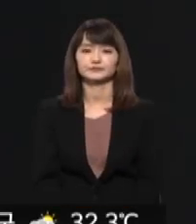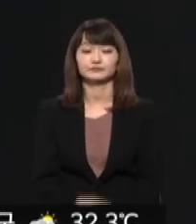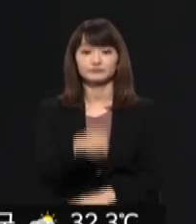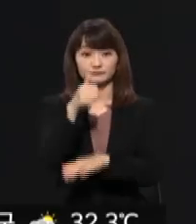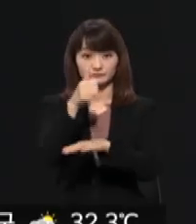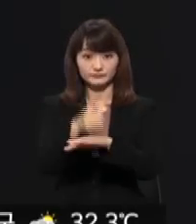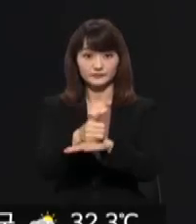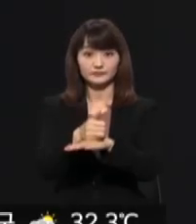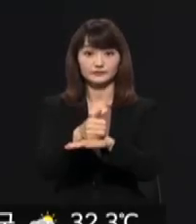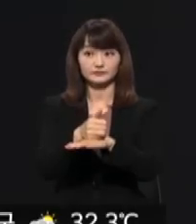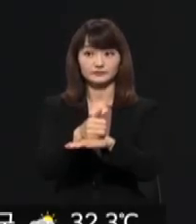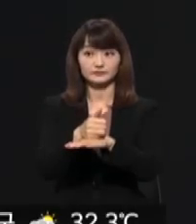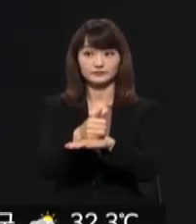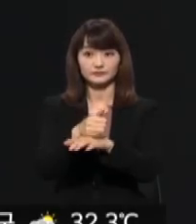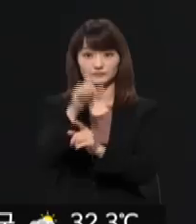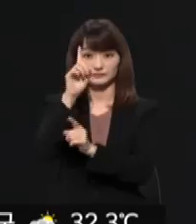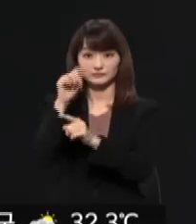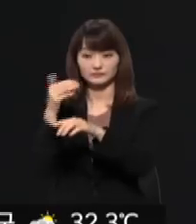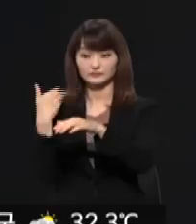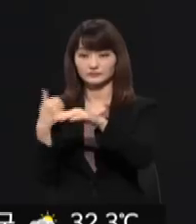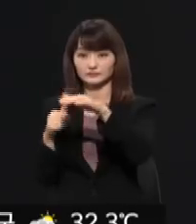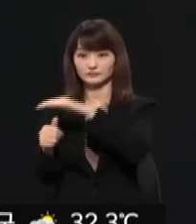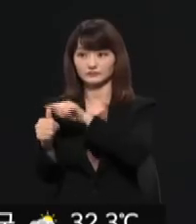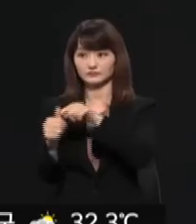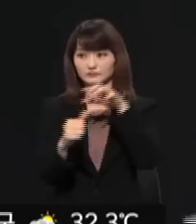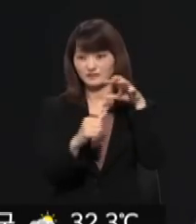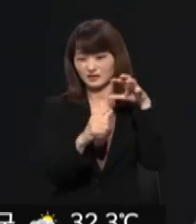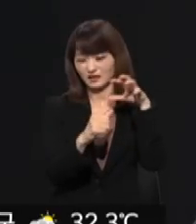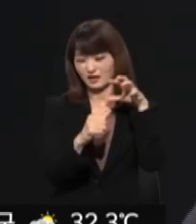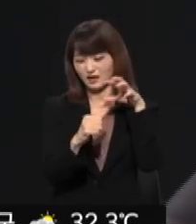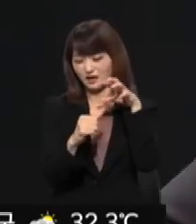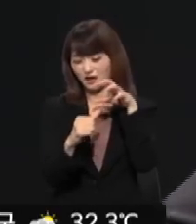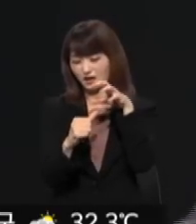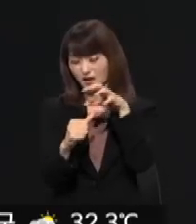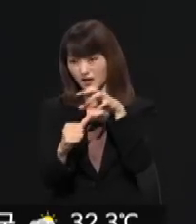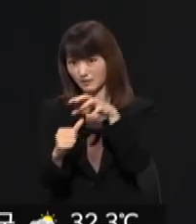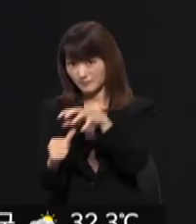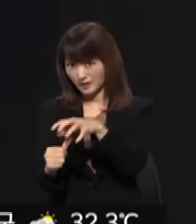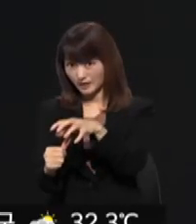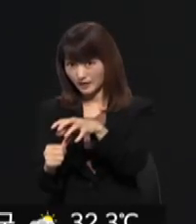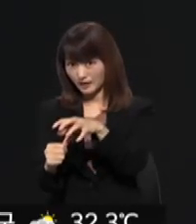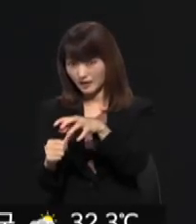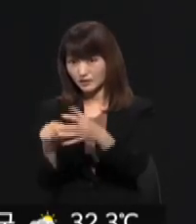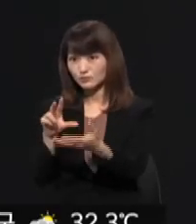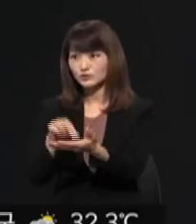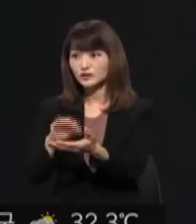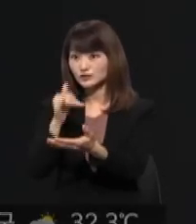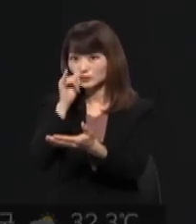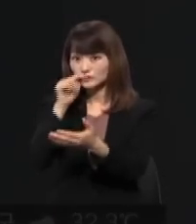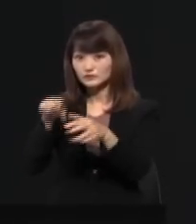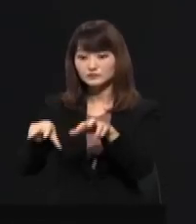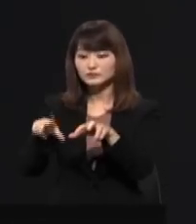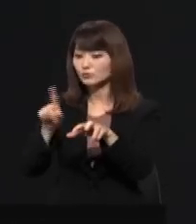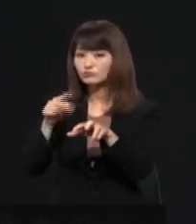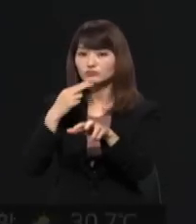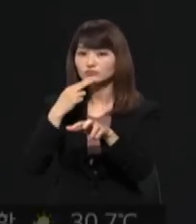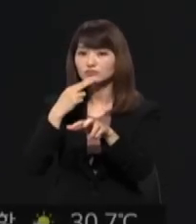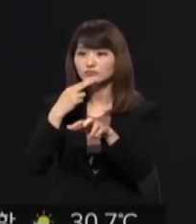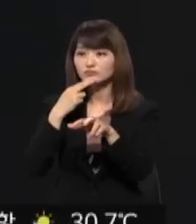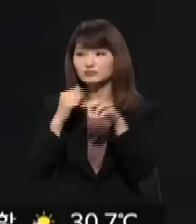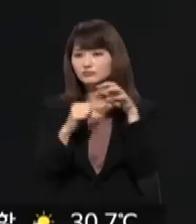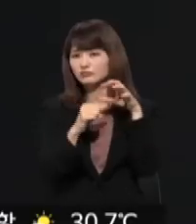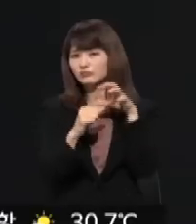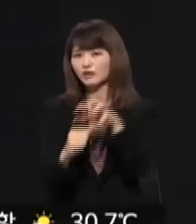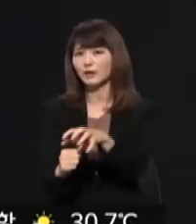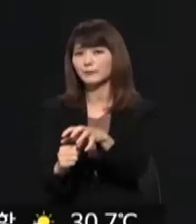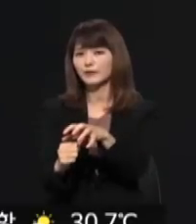결론적으로는 압박이라는게 작용을 뭐 해야 사실 뭐 문제가 되는 거 아니에요 근데 지금까지 아무것도 없는 걸 보면